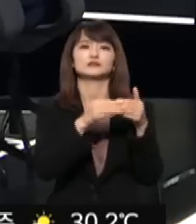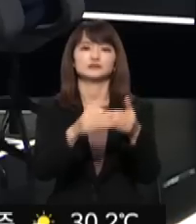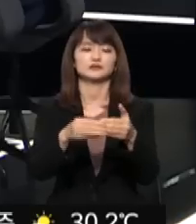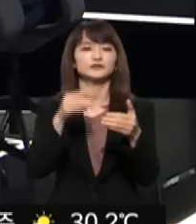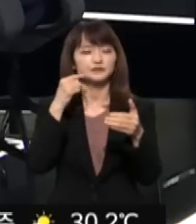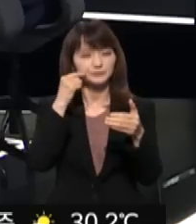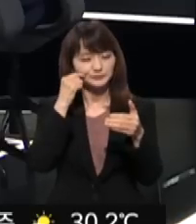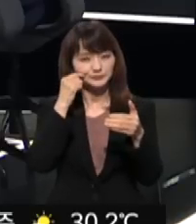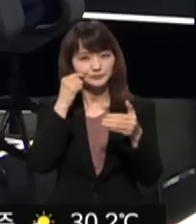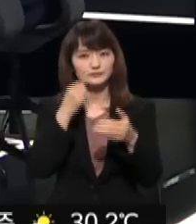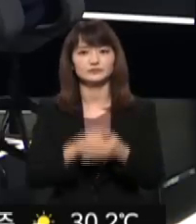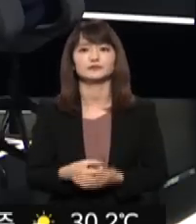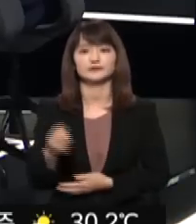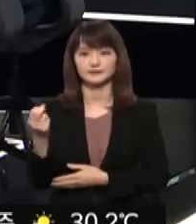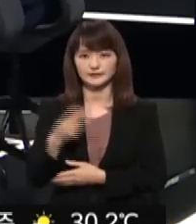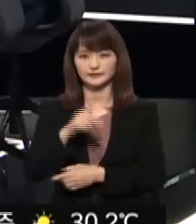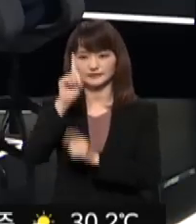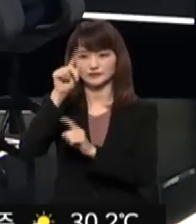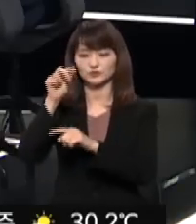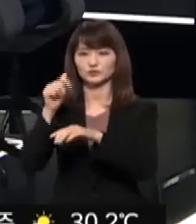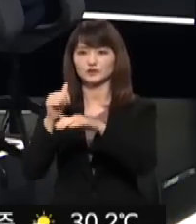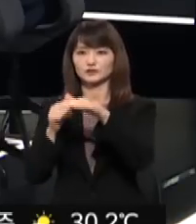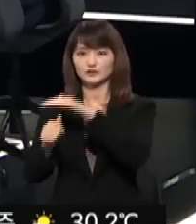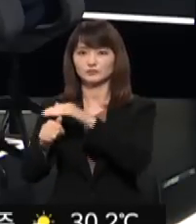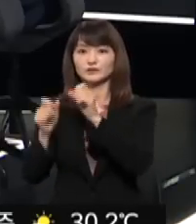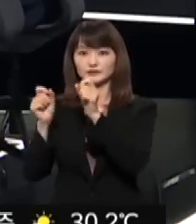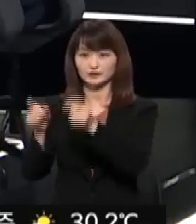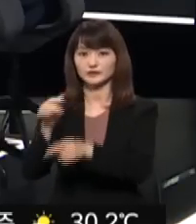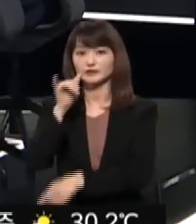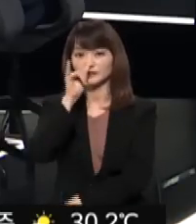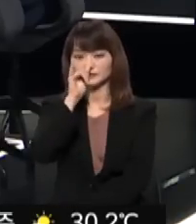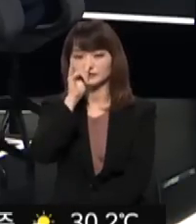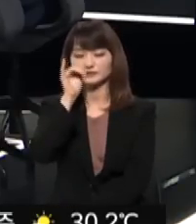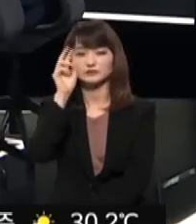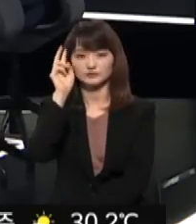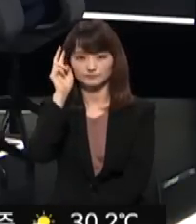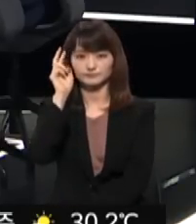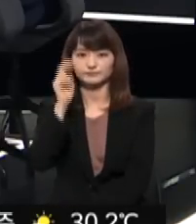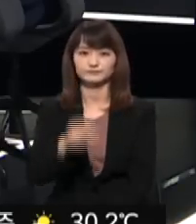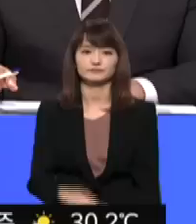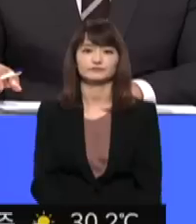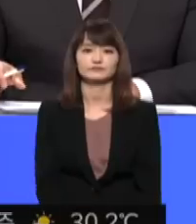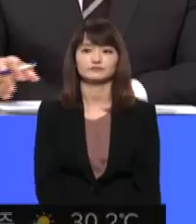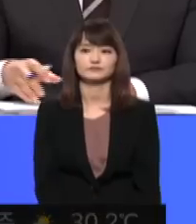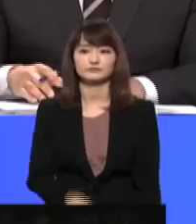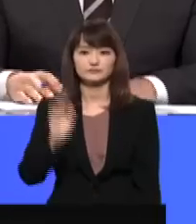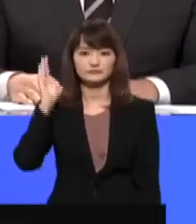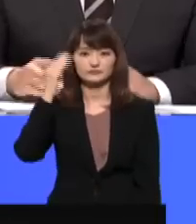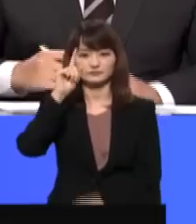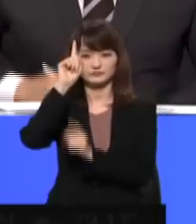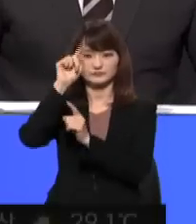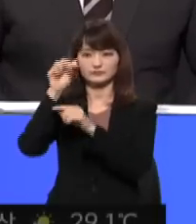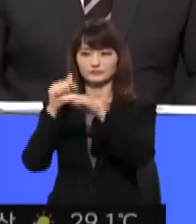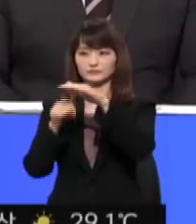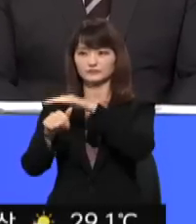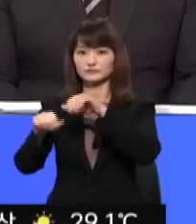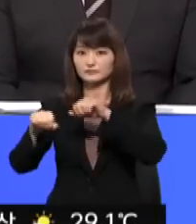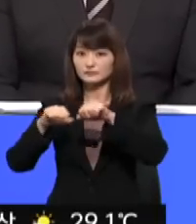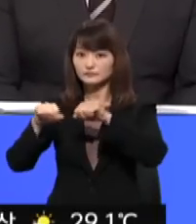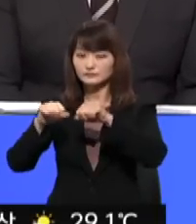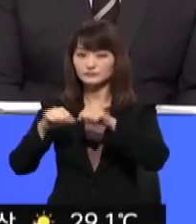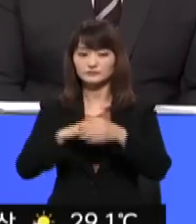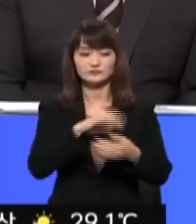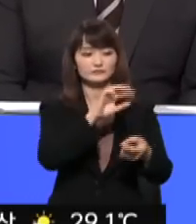것이다 그러면 다시 다 제 기회가 온다라는 건 이제 추정할 수가 있는 부분이고요 요즘 이준석 대표 행보를 보게 되면 이른바